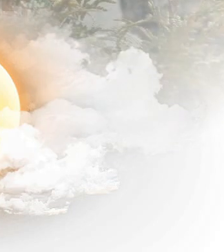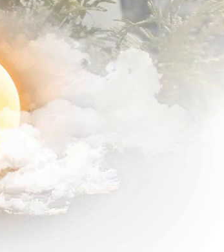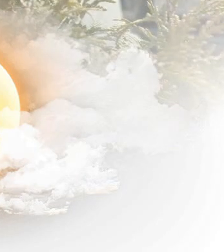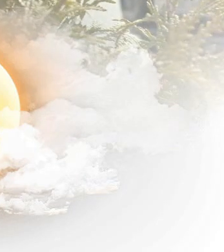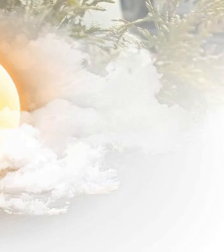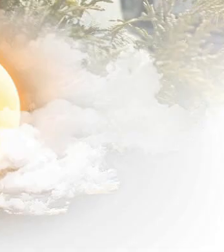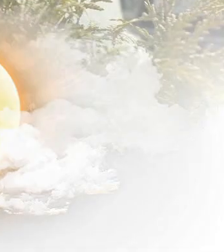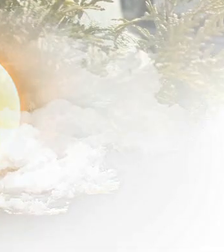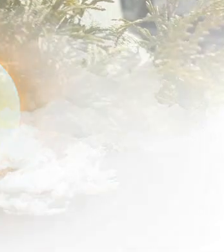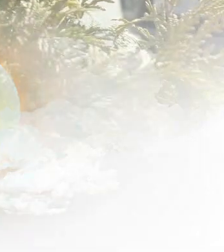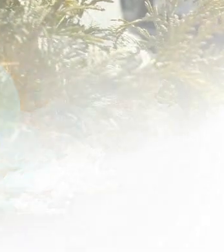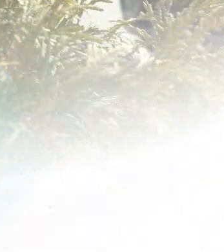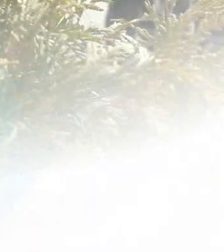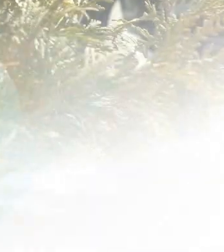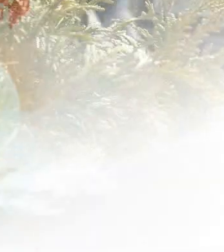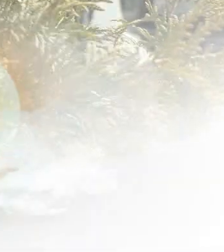метры за секунду.